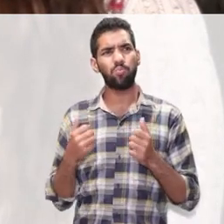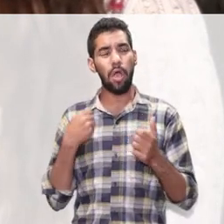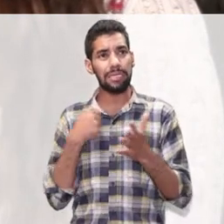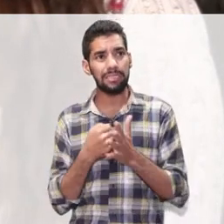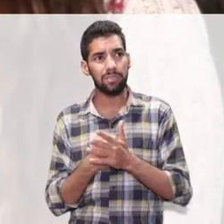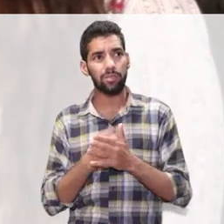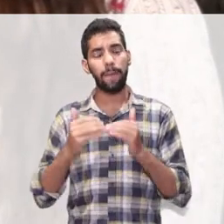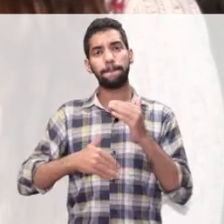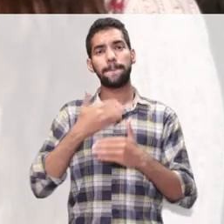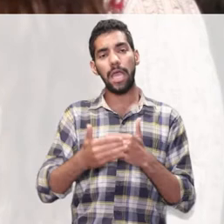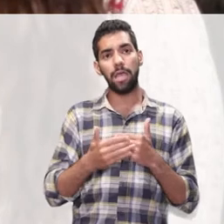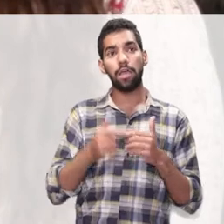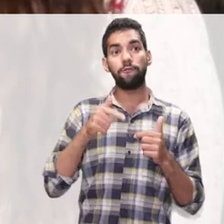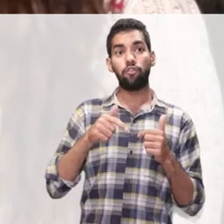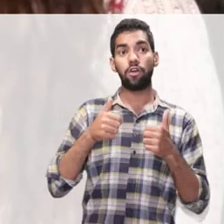then